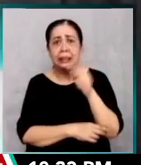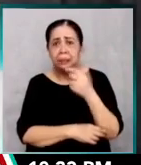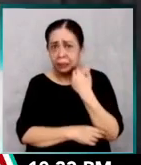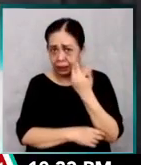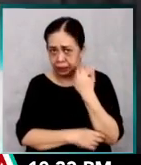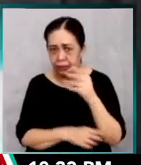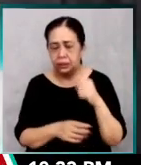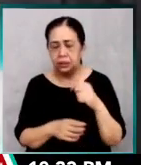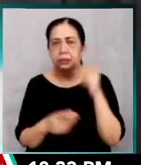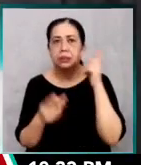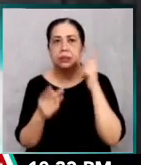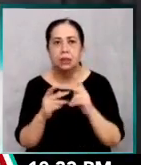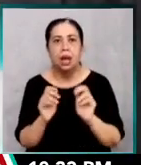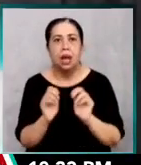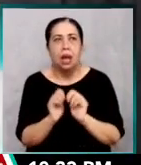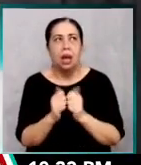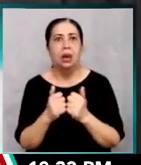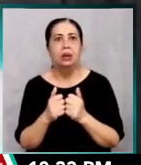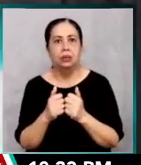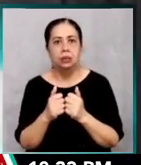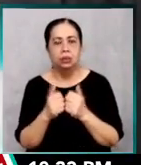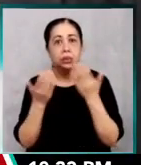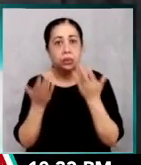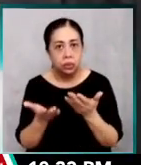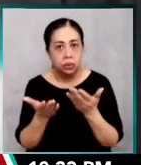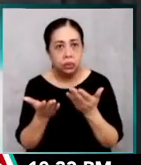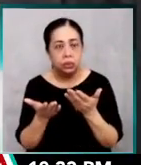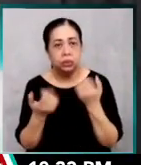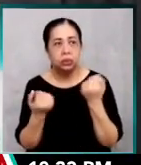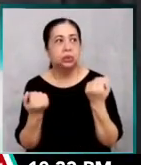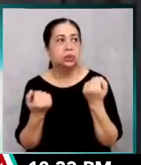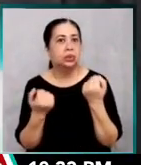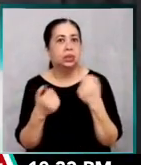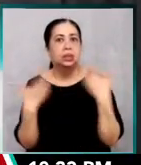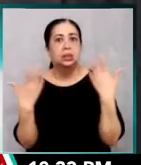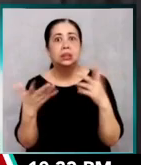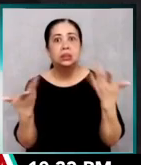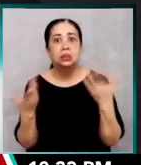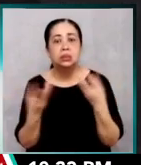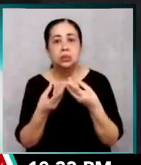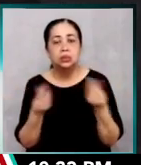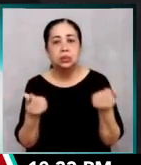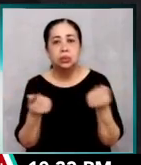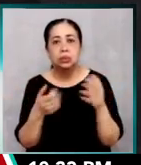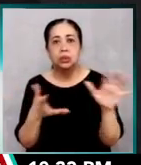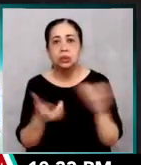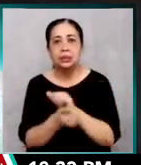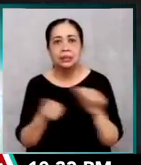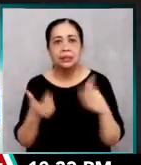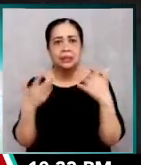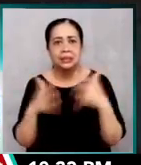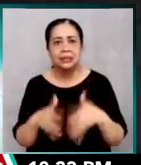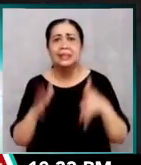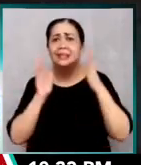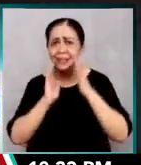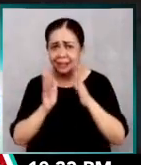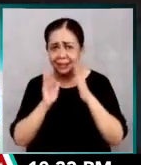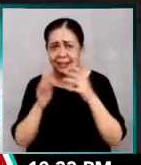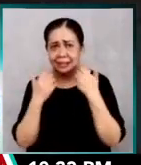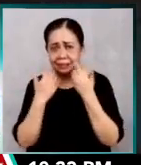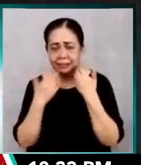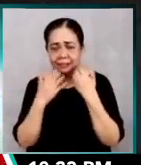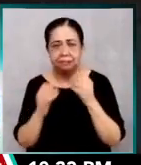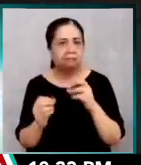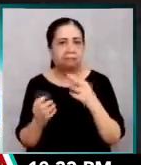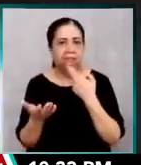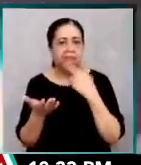how will you remedy the damage that has been done? It's a shame. Wala pang reaksyon si